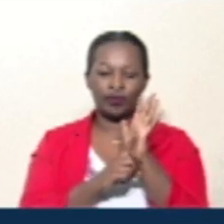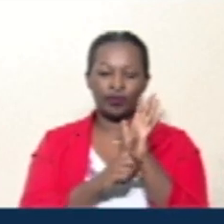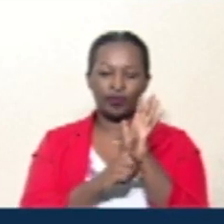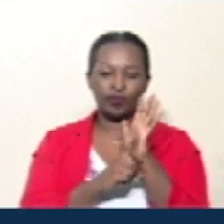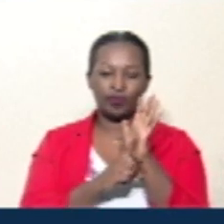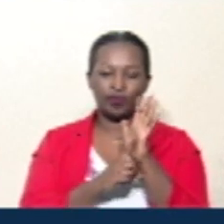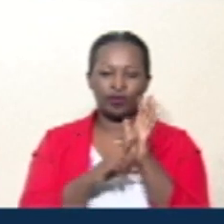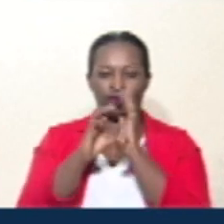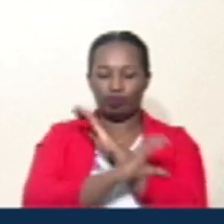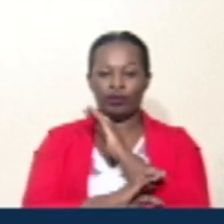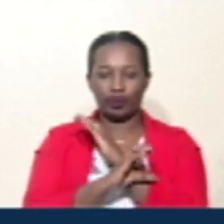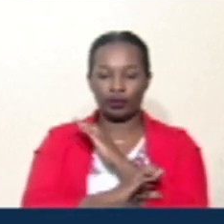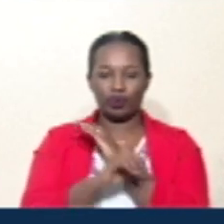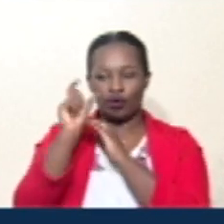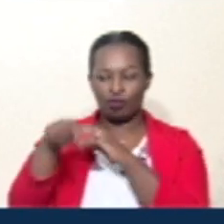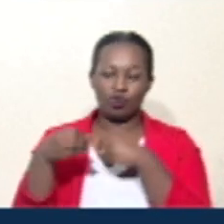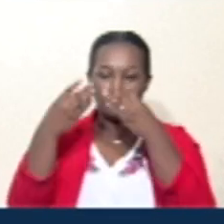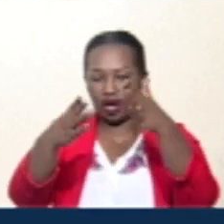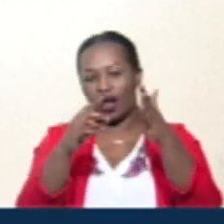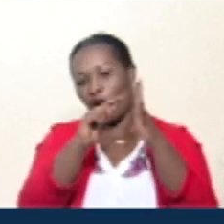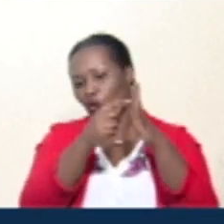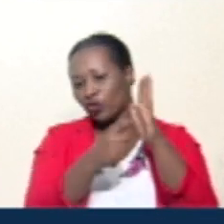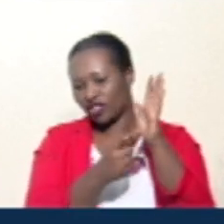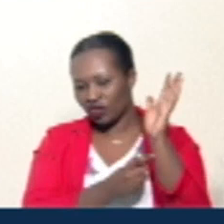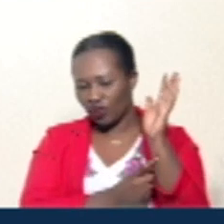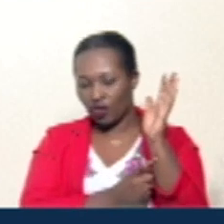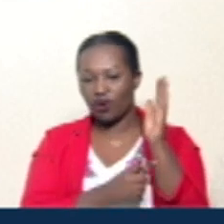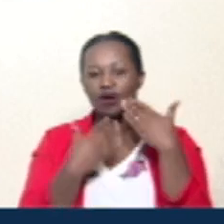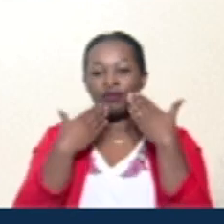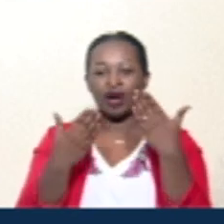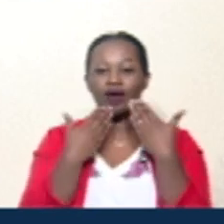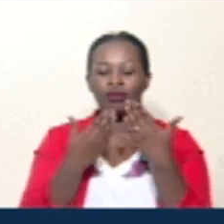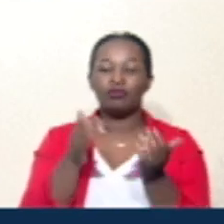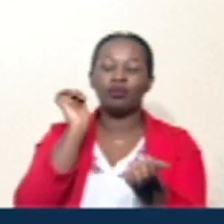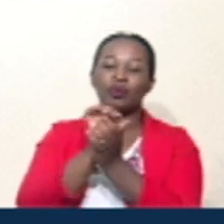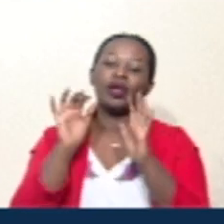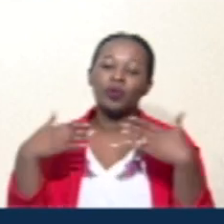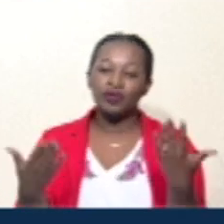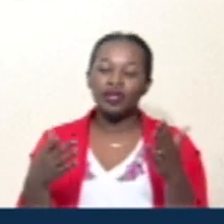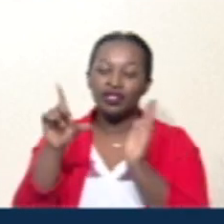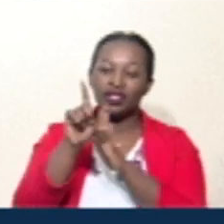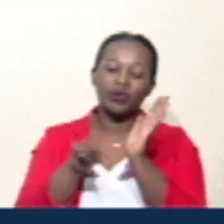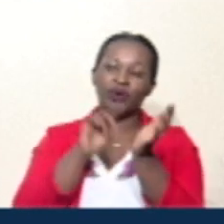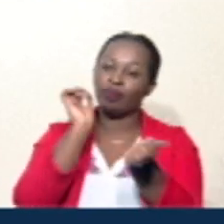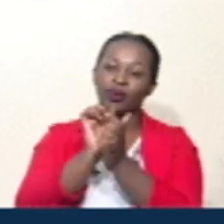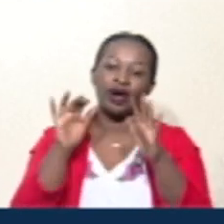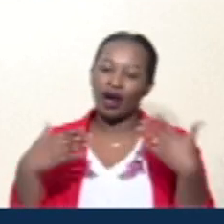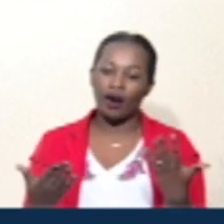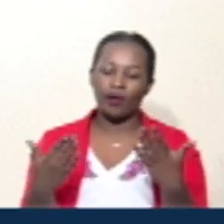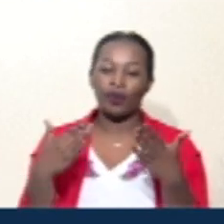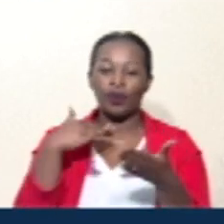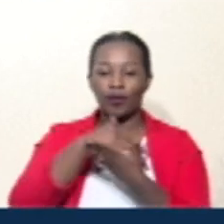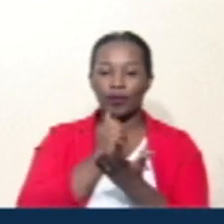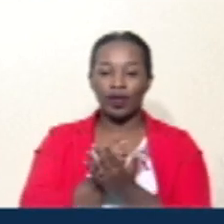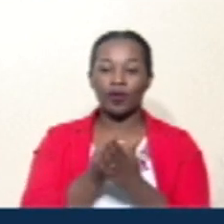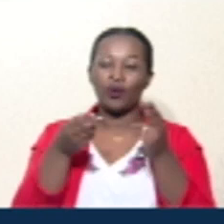yamwe mu bihugu. Uzagura urugingo nyuma agashimirwa, sinzi ko muzamuhana, sinzi ko itegeko rizamuhana. Kandi uko byagenda